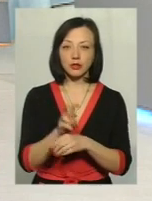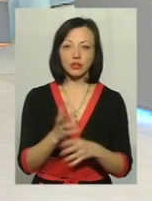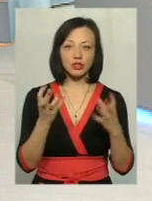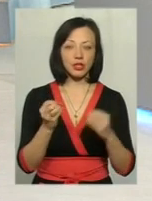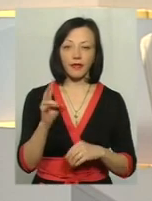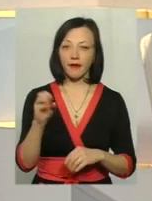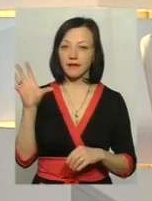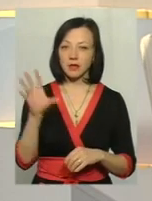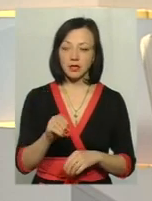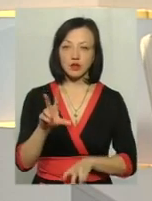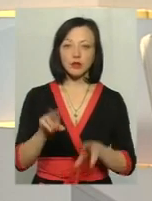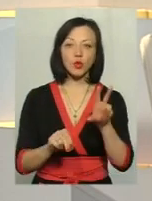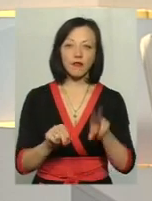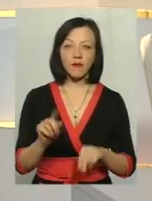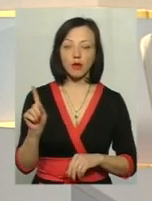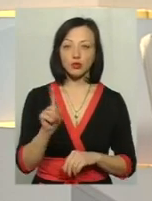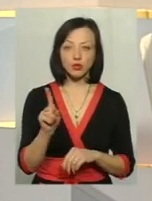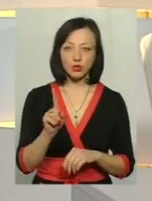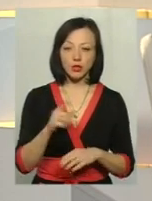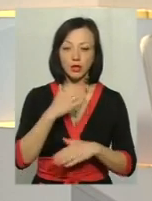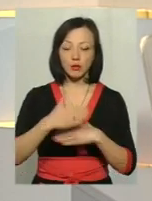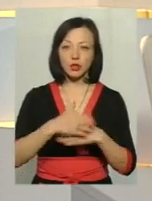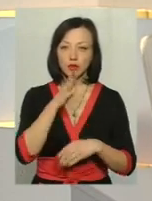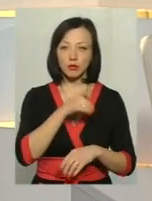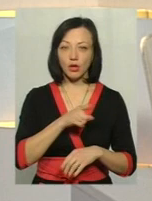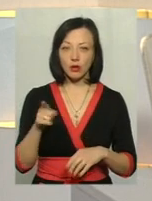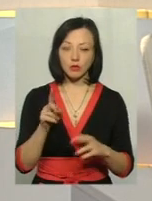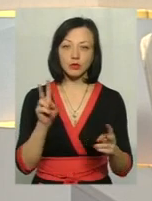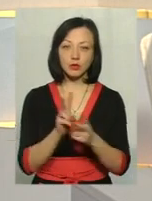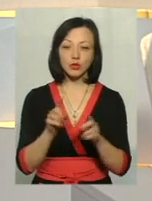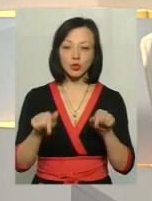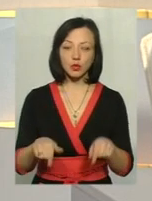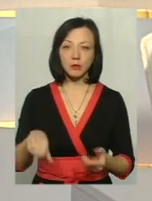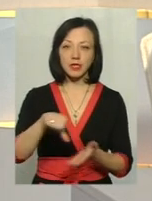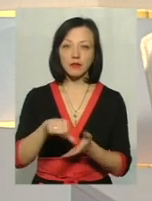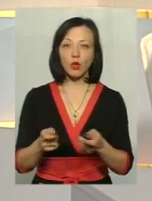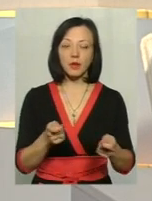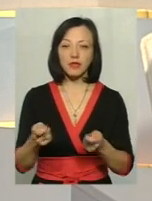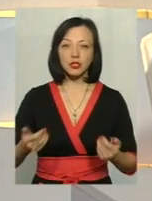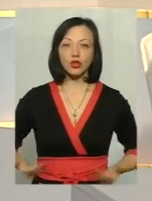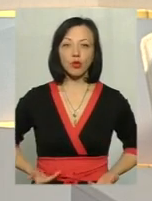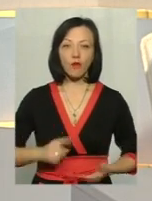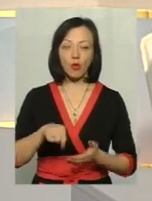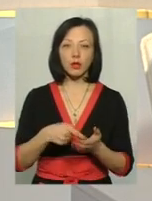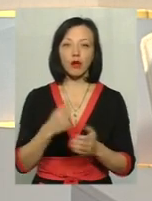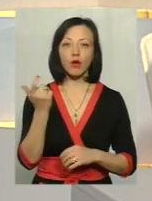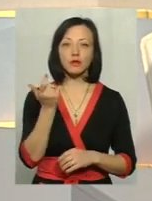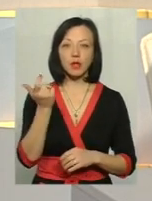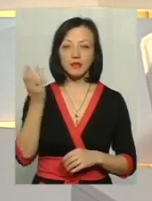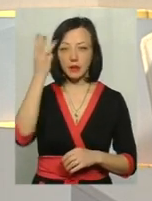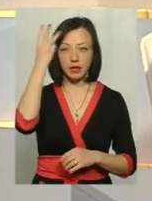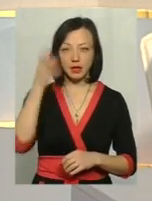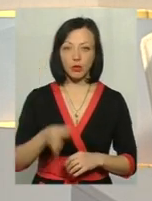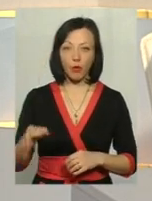не всі. Сподіваємося, найближчим часом побачити тут представників управління житлово-комунального господарства